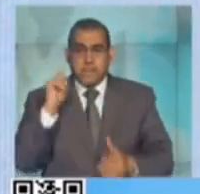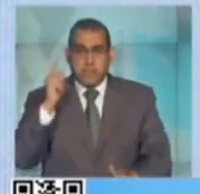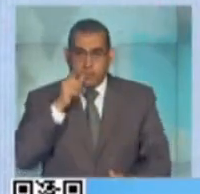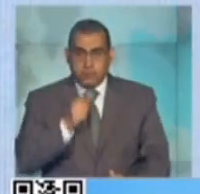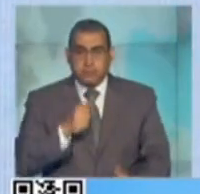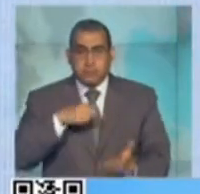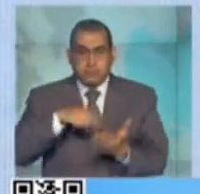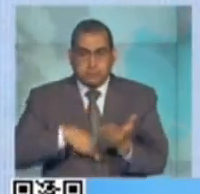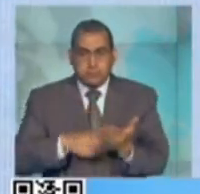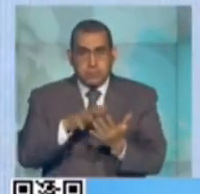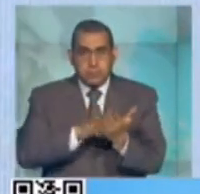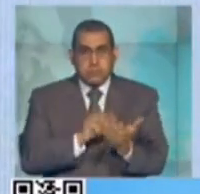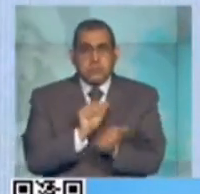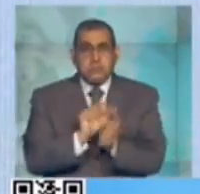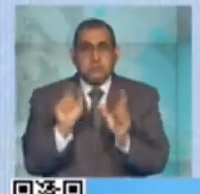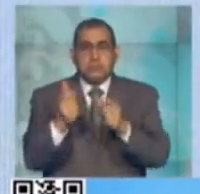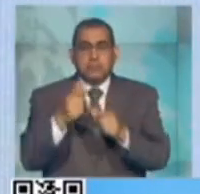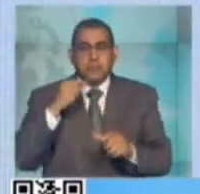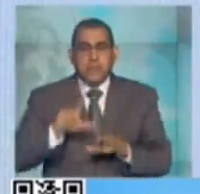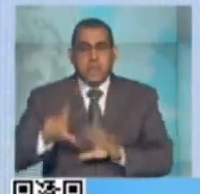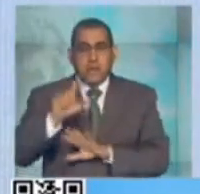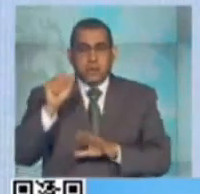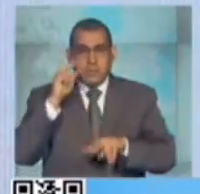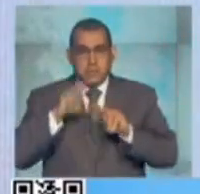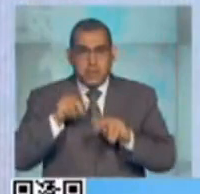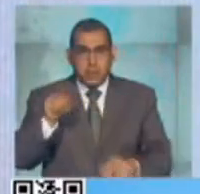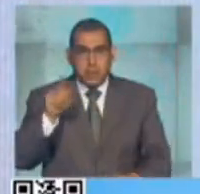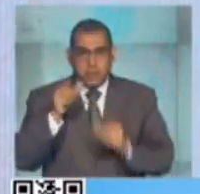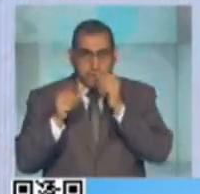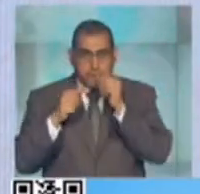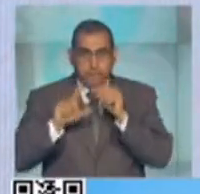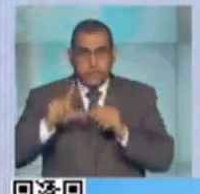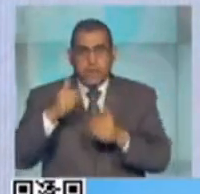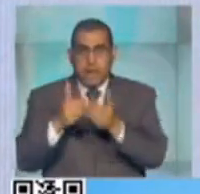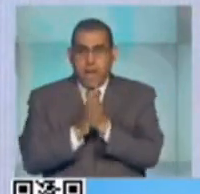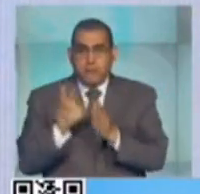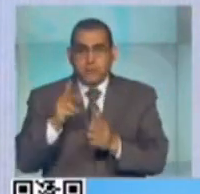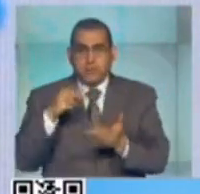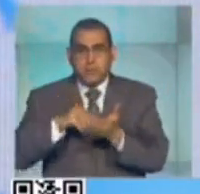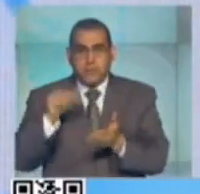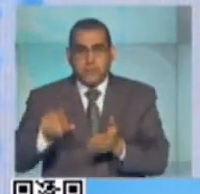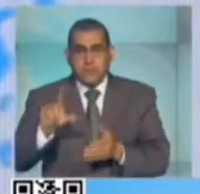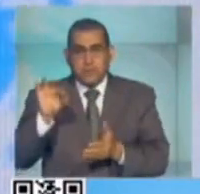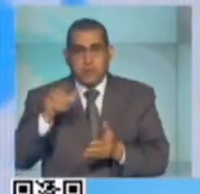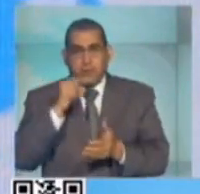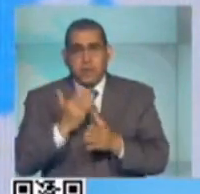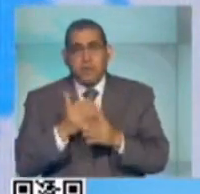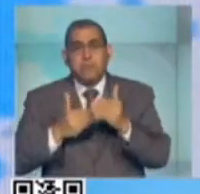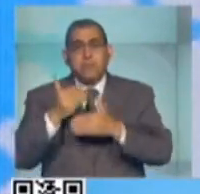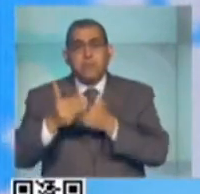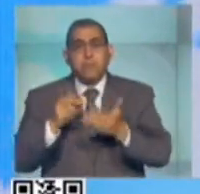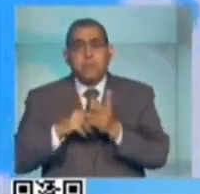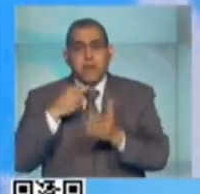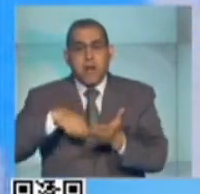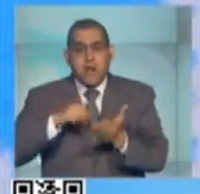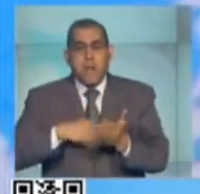الدولية بإصدار مذكرات توقيف بحق نتنياهو وقادة في حركة حماس. إلى أي مدى بتعتبر